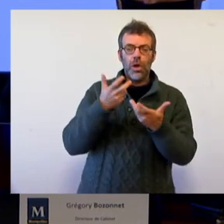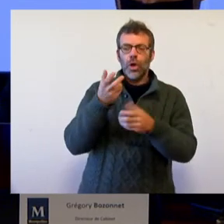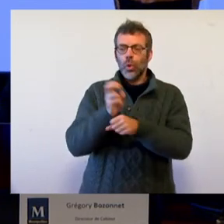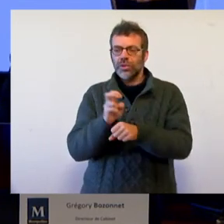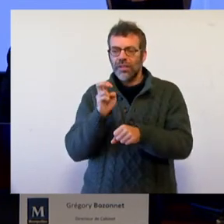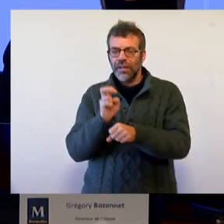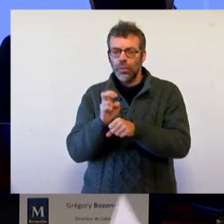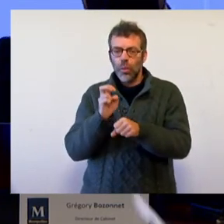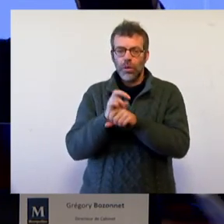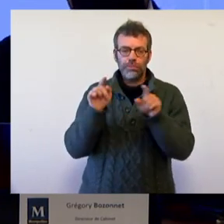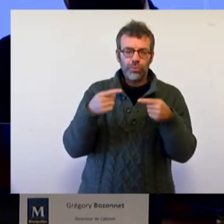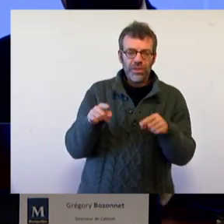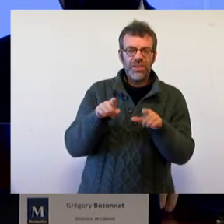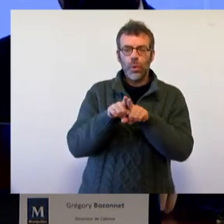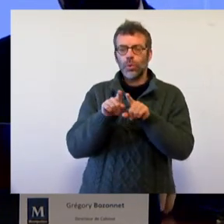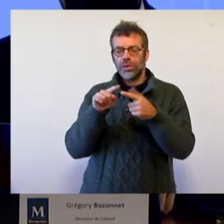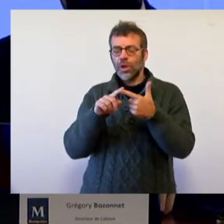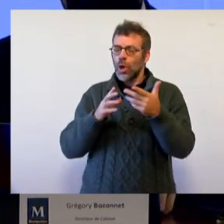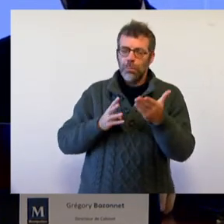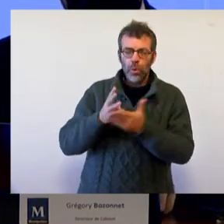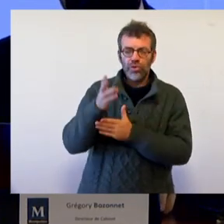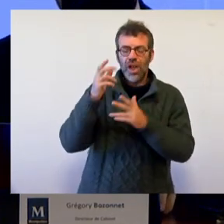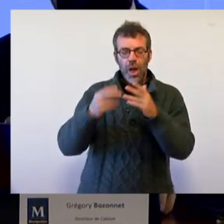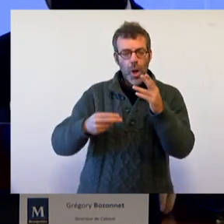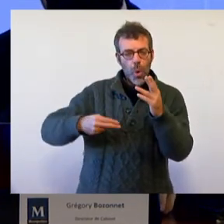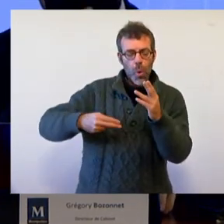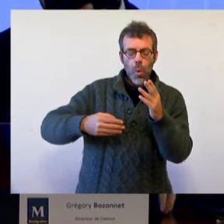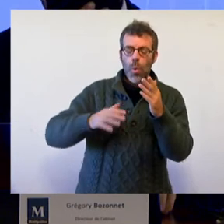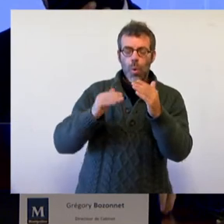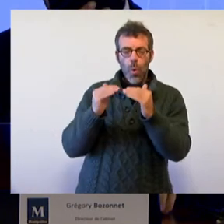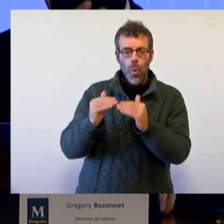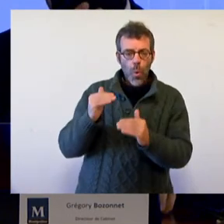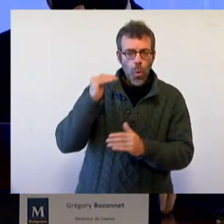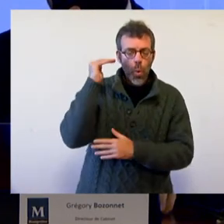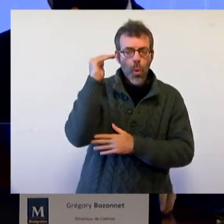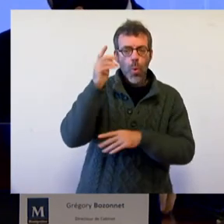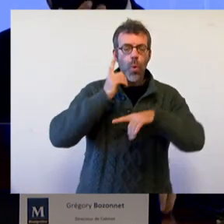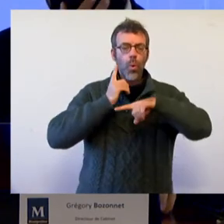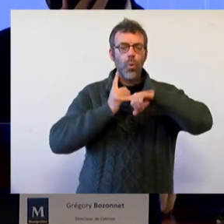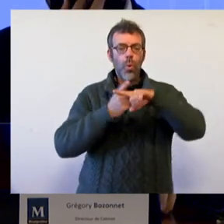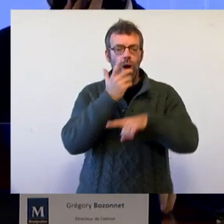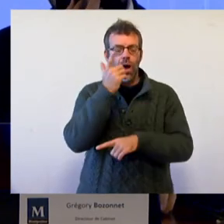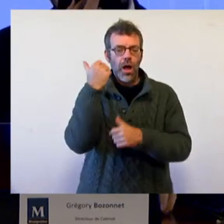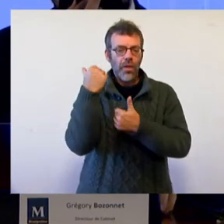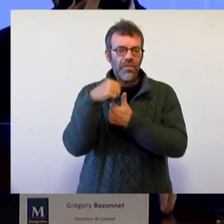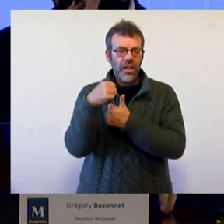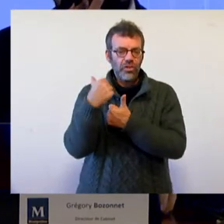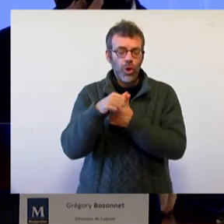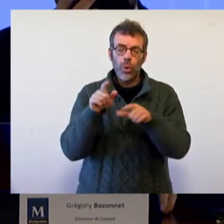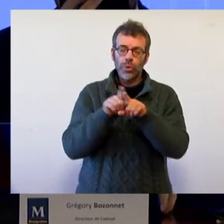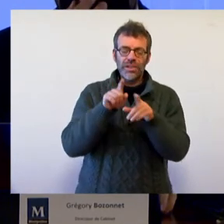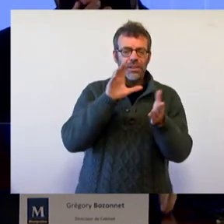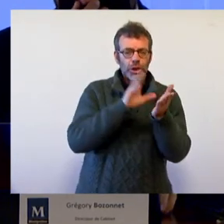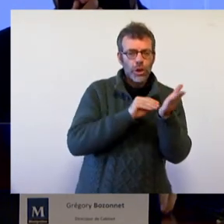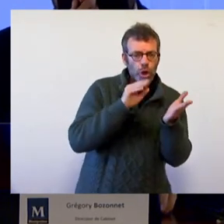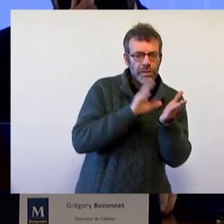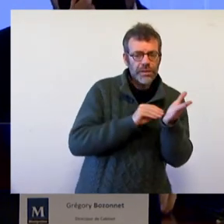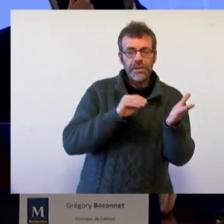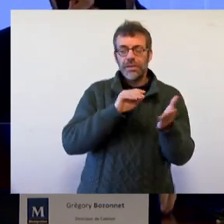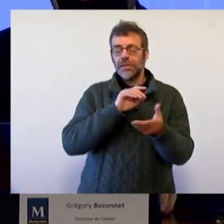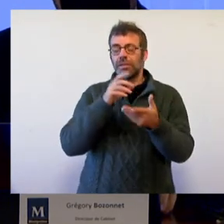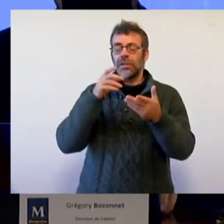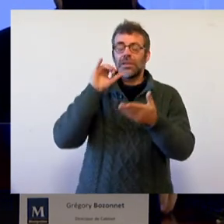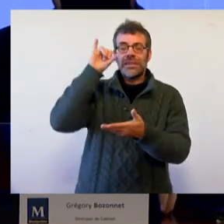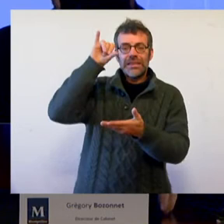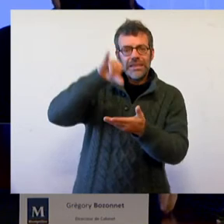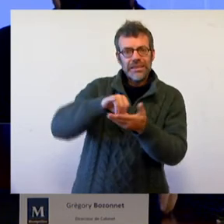2, mais aussi le projet des Hauts-Croix d'Argent. Transformer la cantine pour en faire un temps de pédagogie avec la cité de l'alimentation, faire